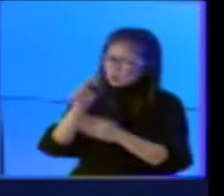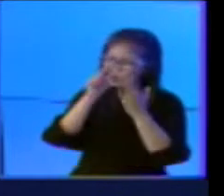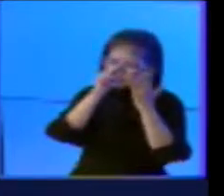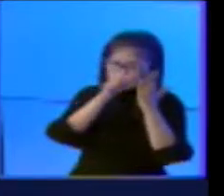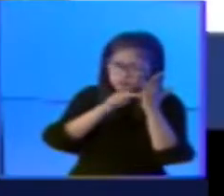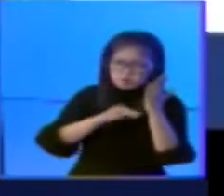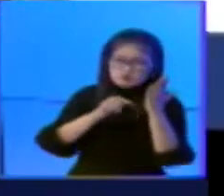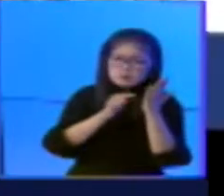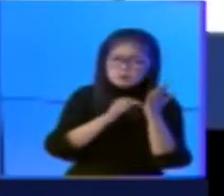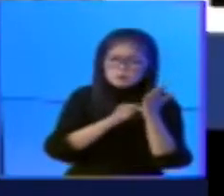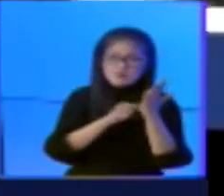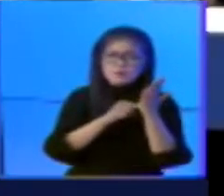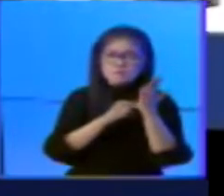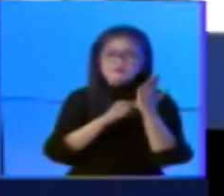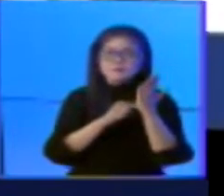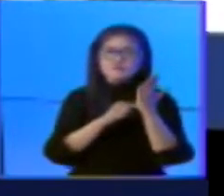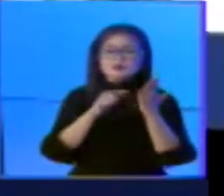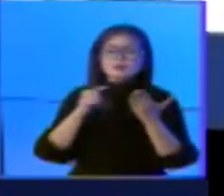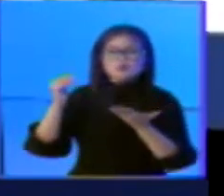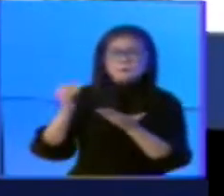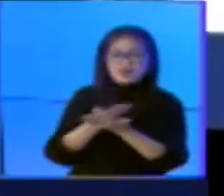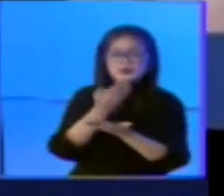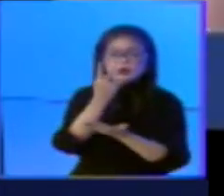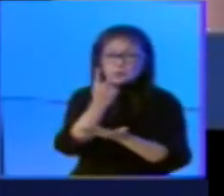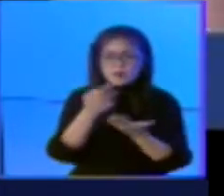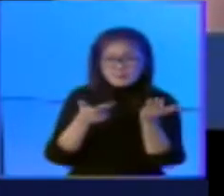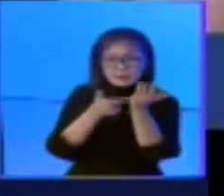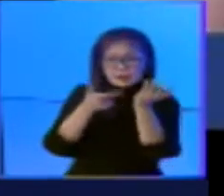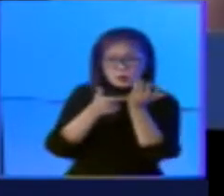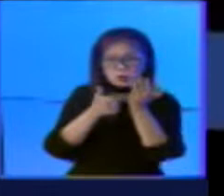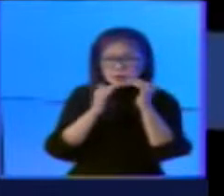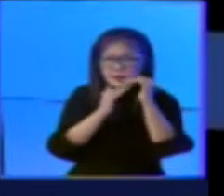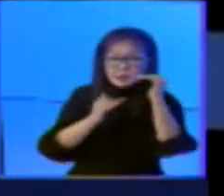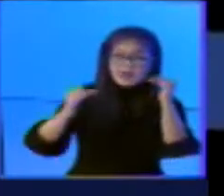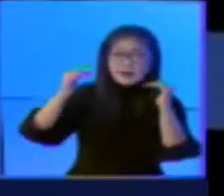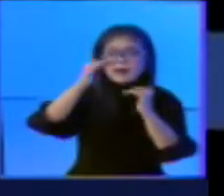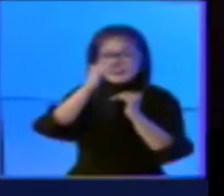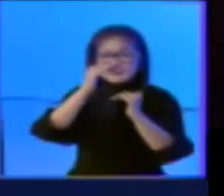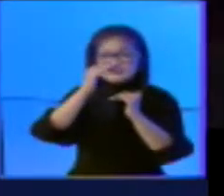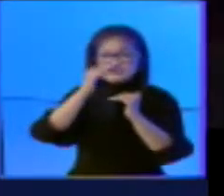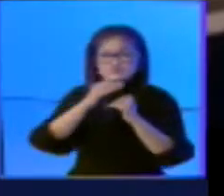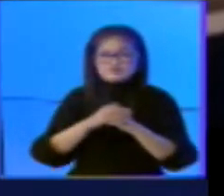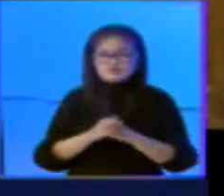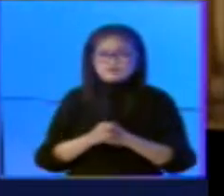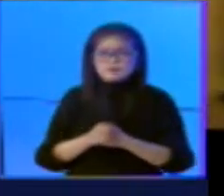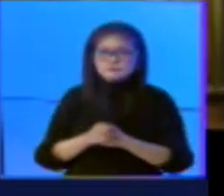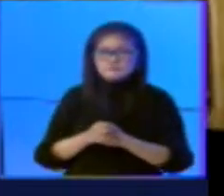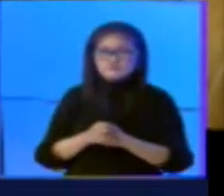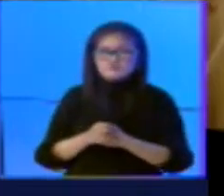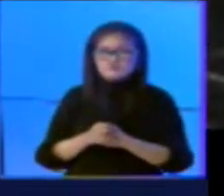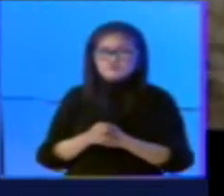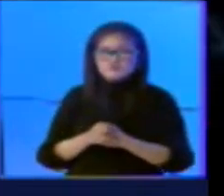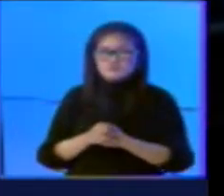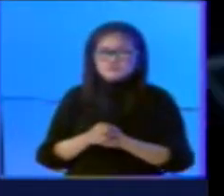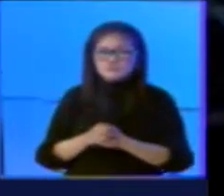dibagi dua, ya, digital naiknya luar biasa, 167%, tadi sudah saya sampaikan dari mana saja